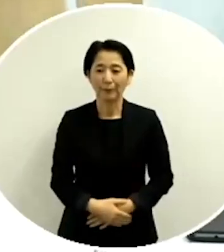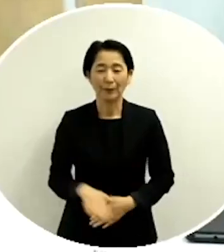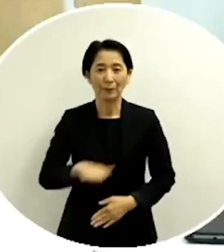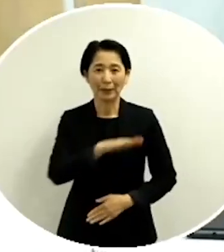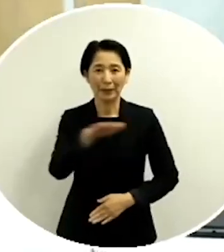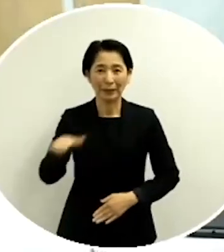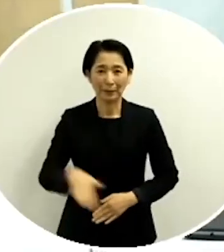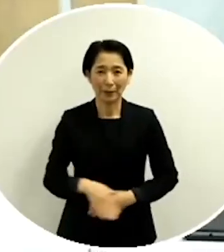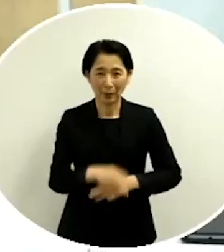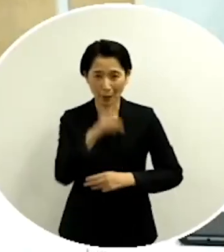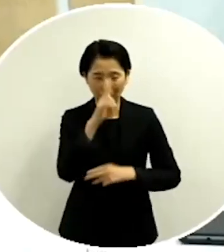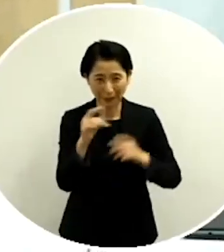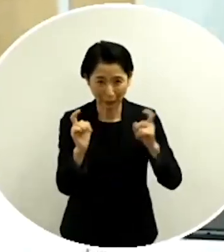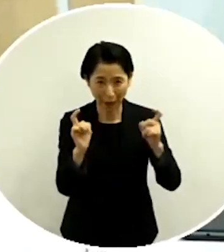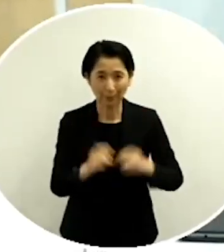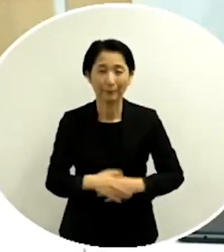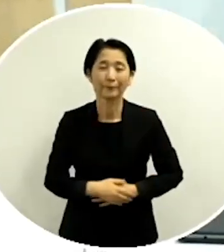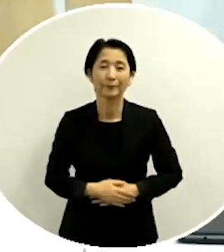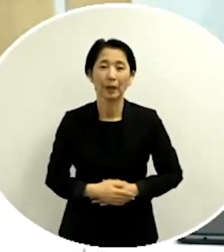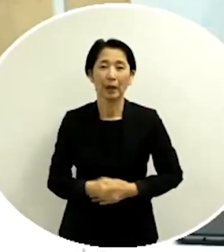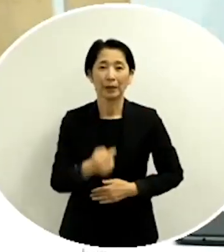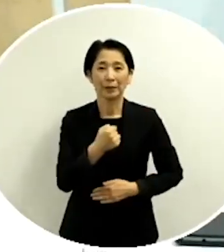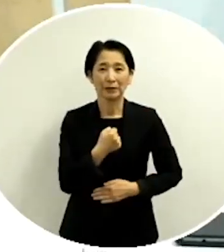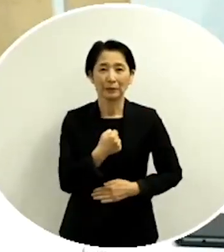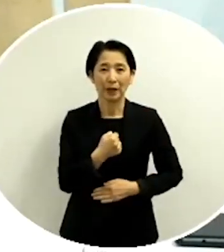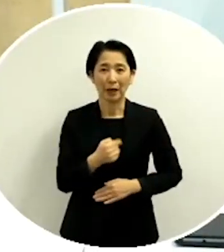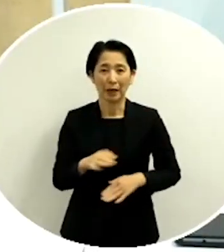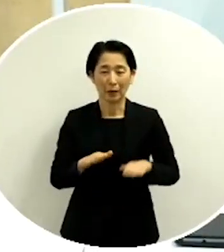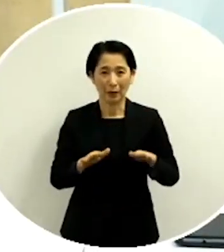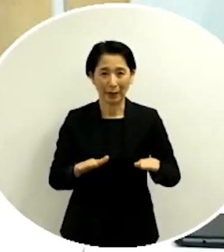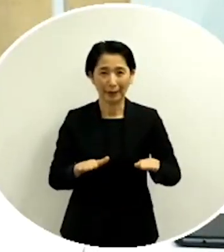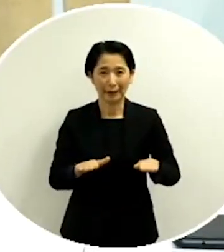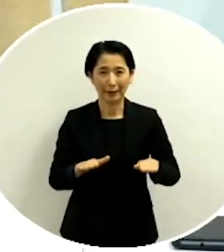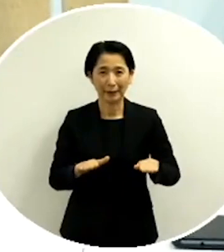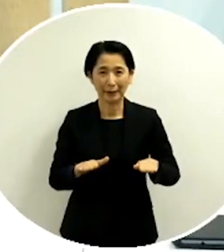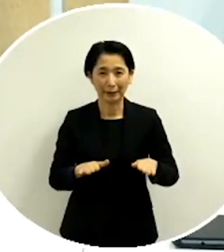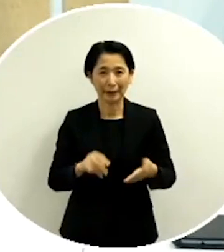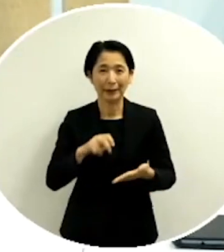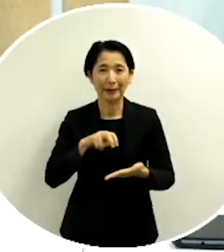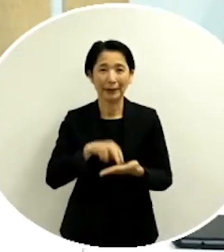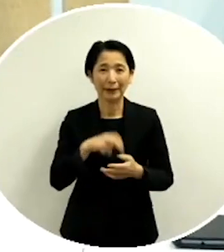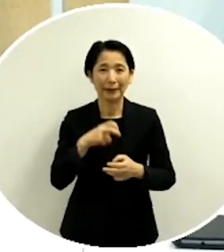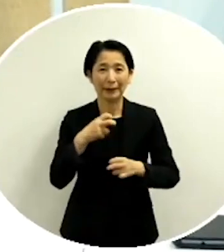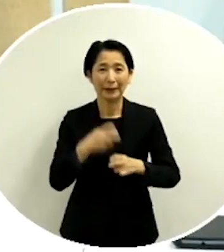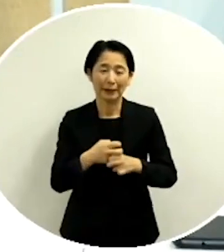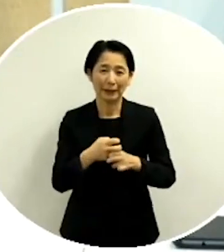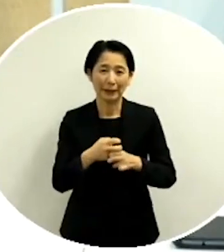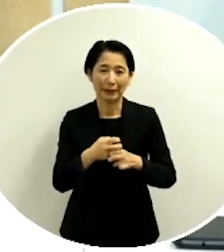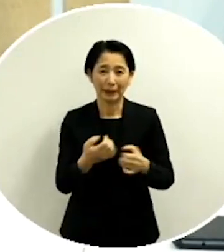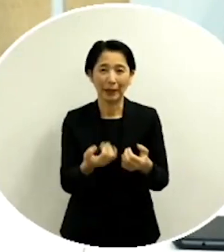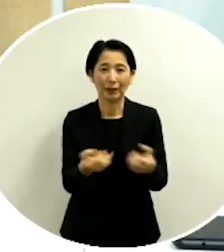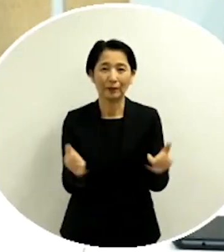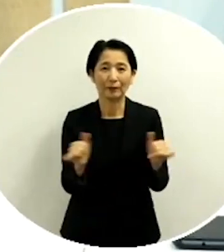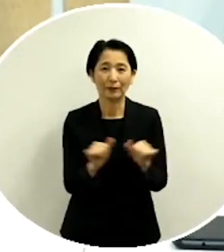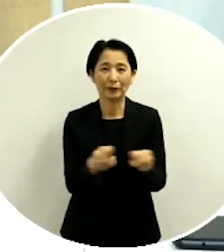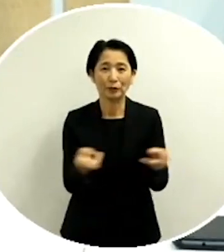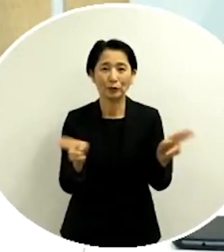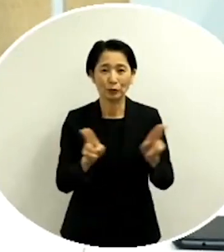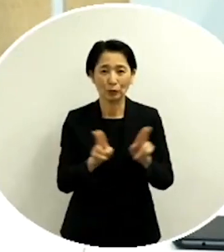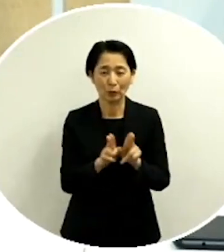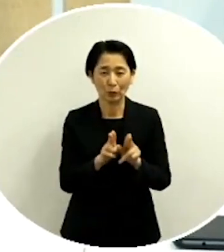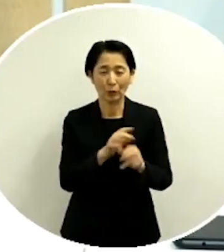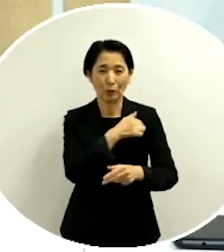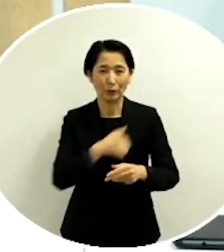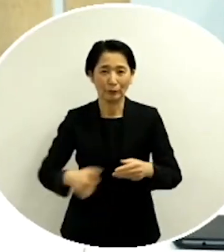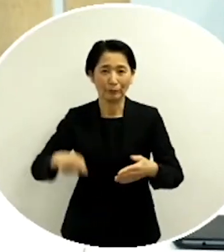みなさんこんにちは私はこの度この一見民主党の代表選挙に立候補いたしました